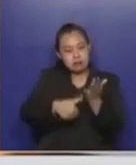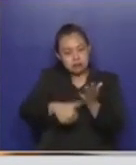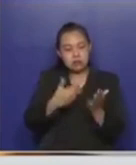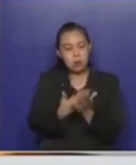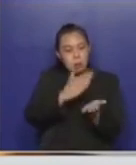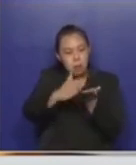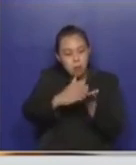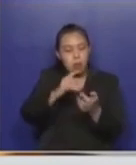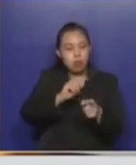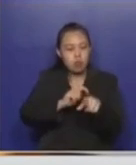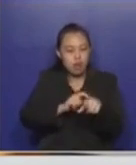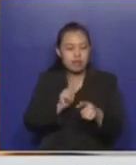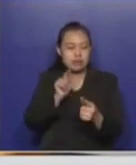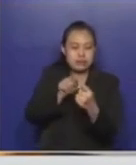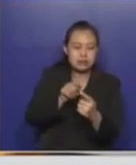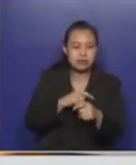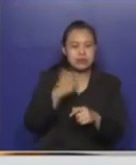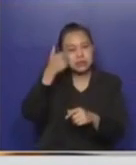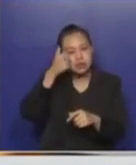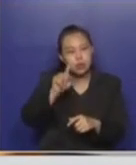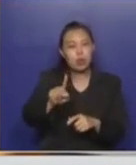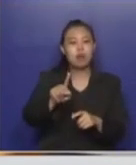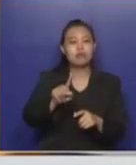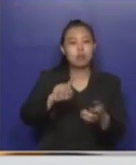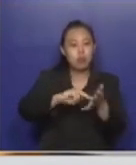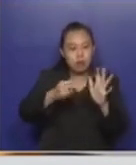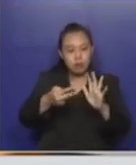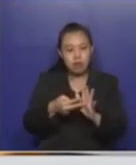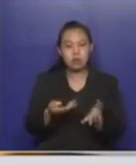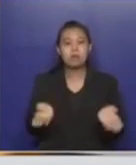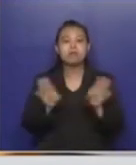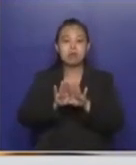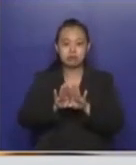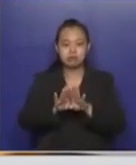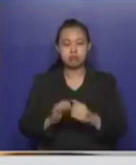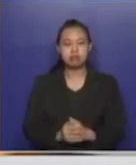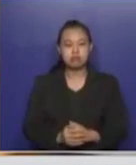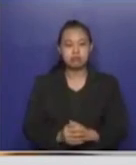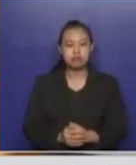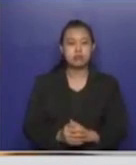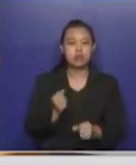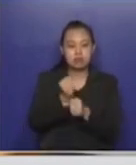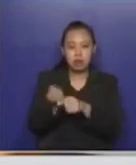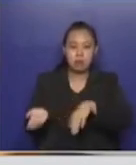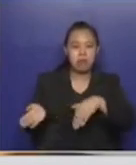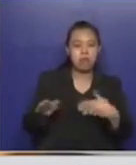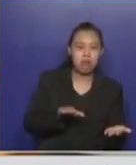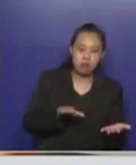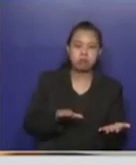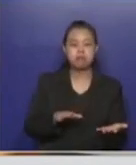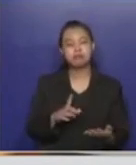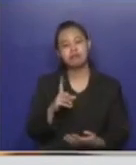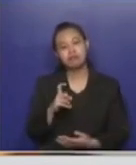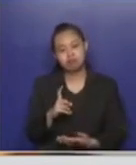เงินความล่าช้าเพียง1วันสำหรับเขาหมายถึงเขาต้องปิดกิจการเขาต้องเป็นคนล้มละลายในที่สุดนะ